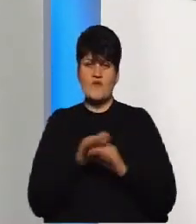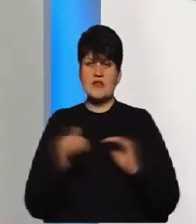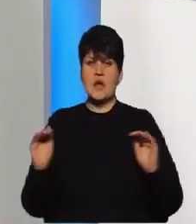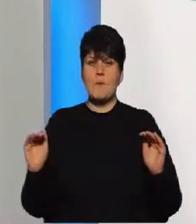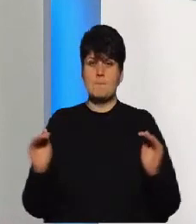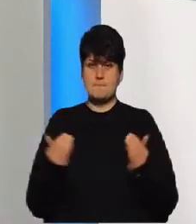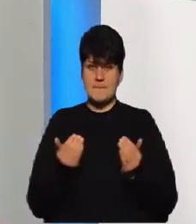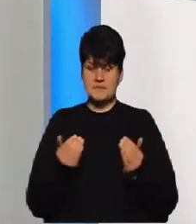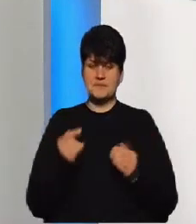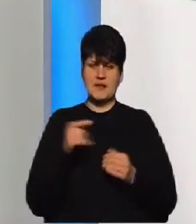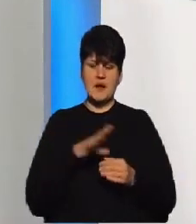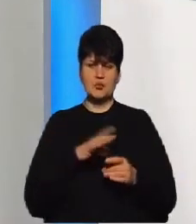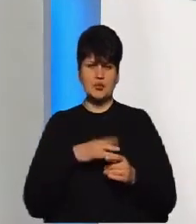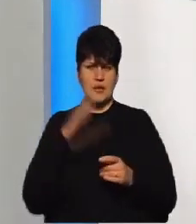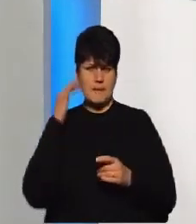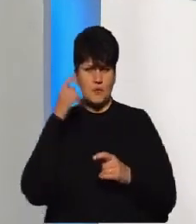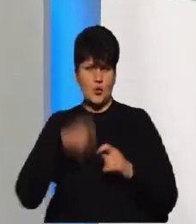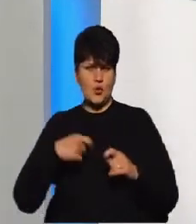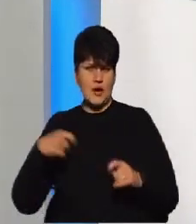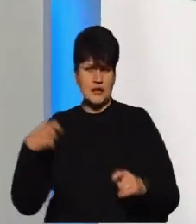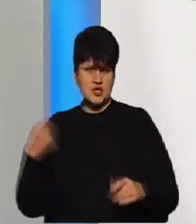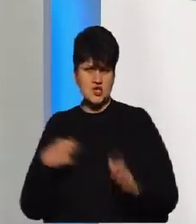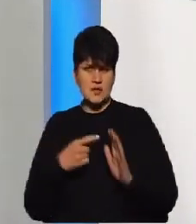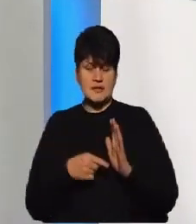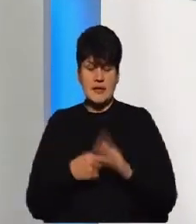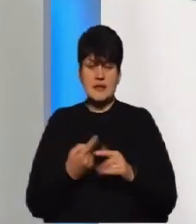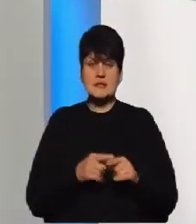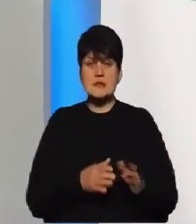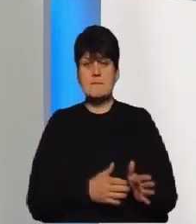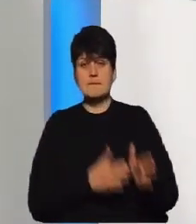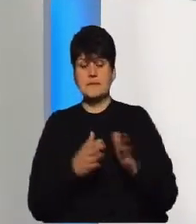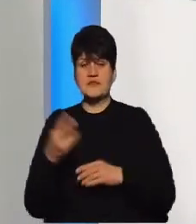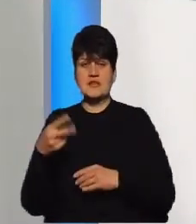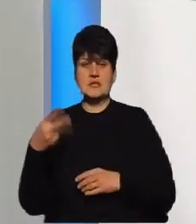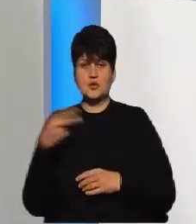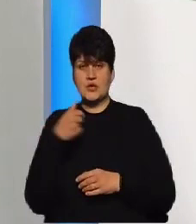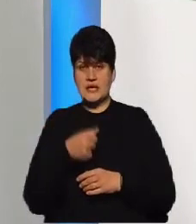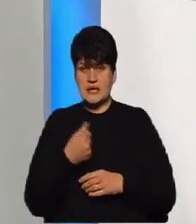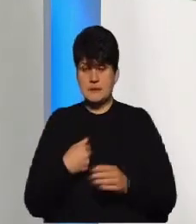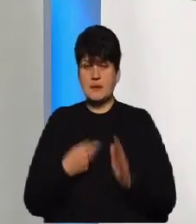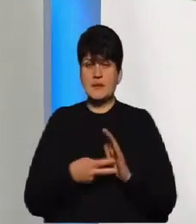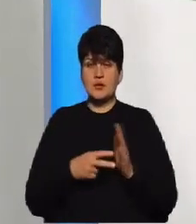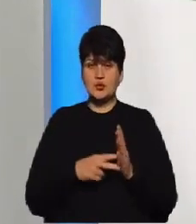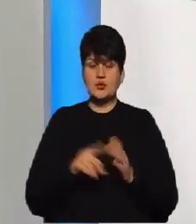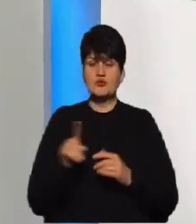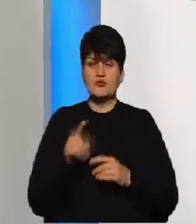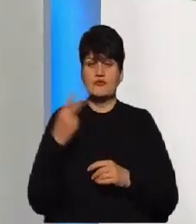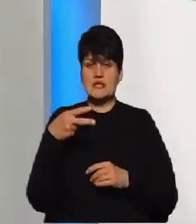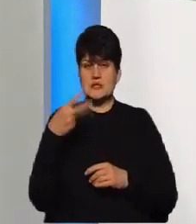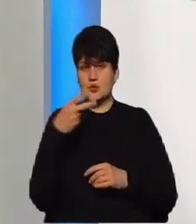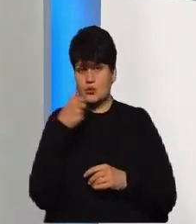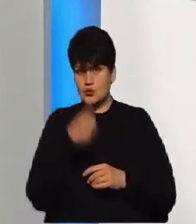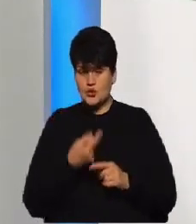були бюрократичні деякі питання, це перенеслося на 2022 рік. Ми плануємо, що в 2022 році таку цю